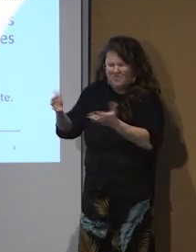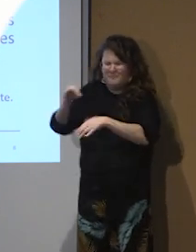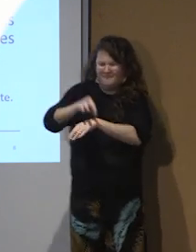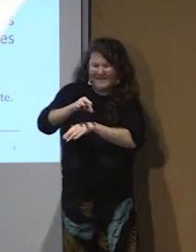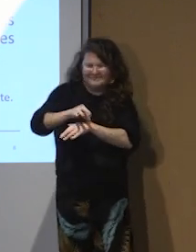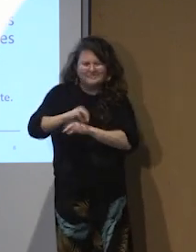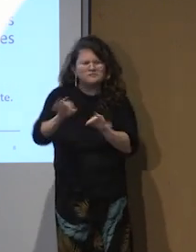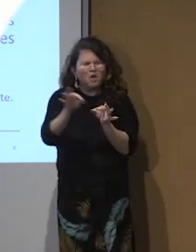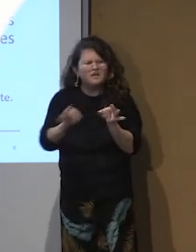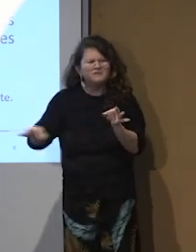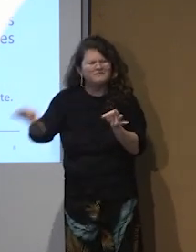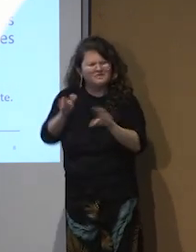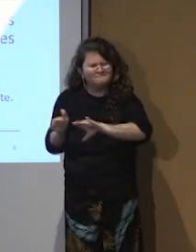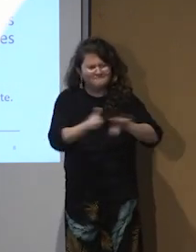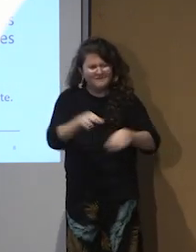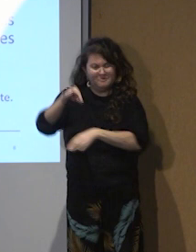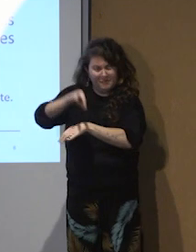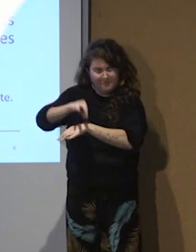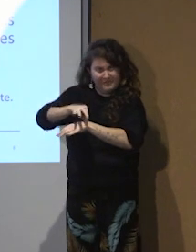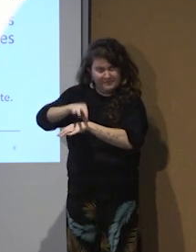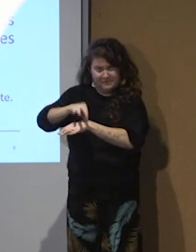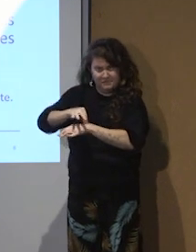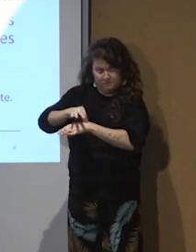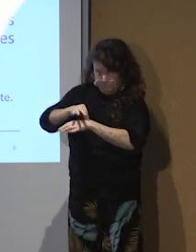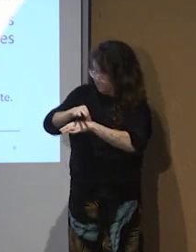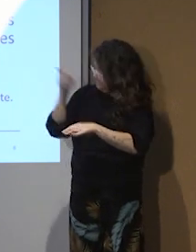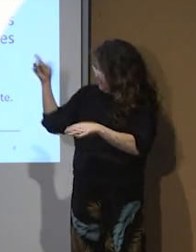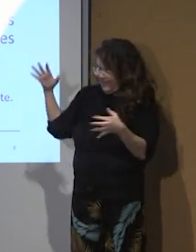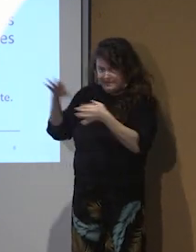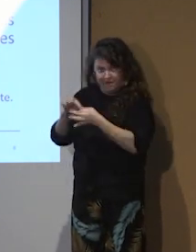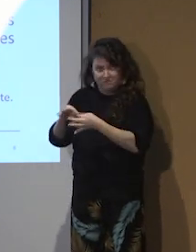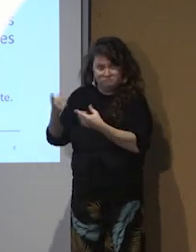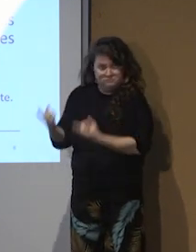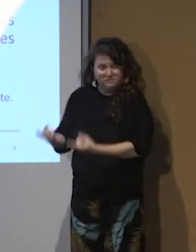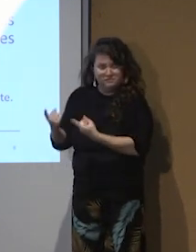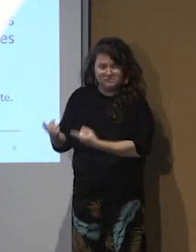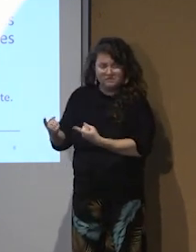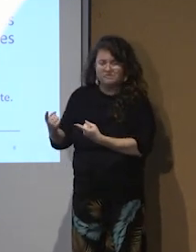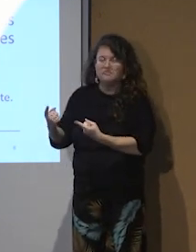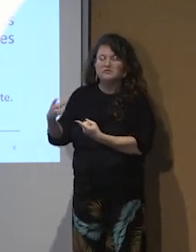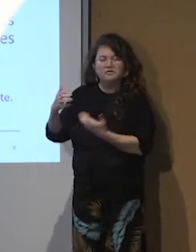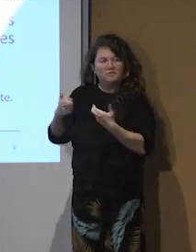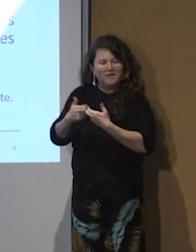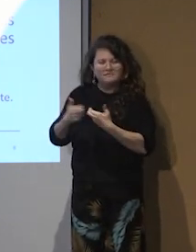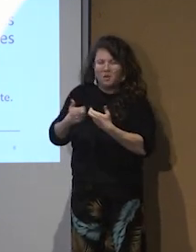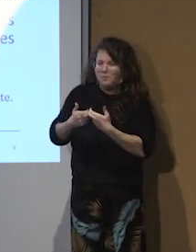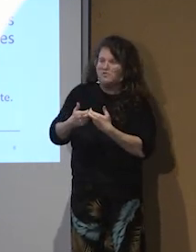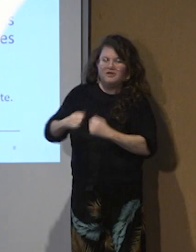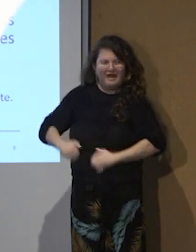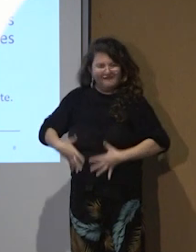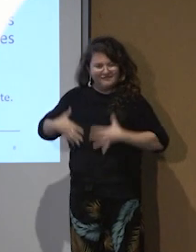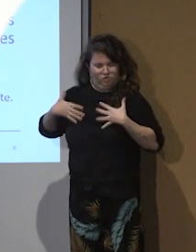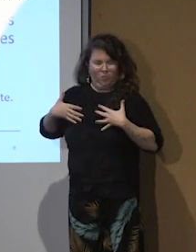des populations. Les maladies non transmissibles, en fait, dans les affections entraînant des décès, il y a